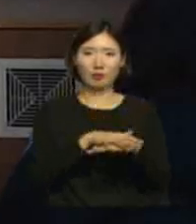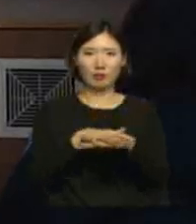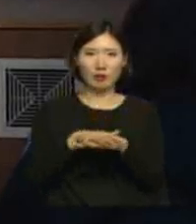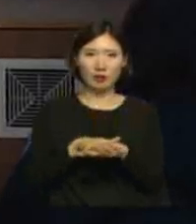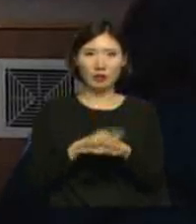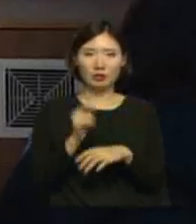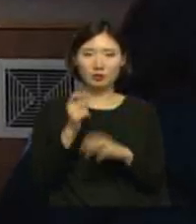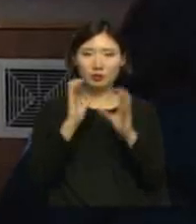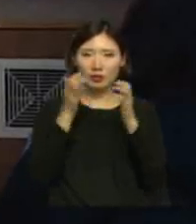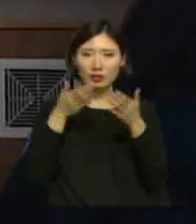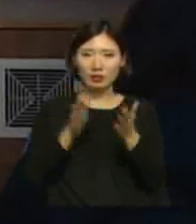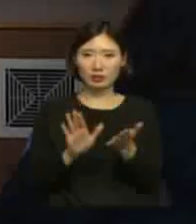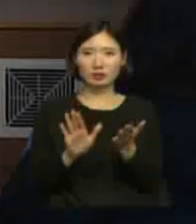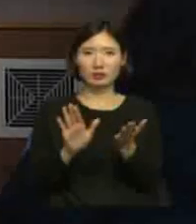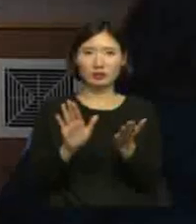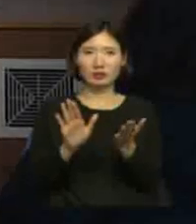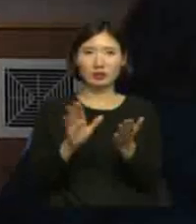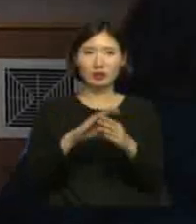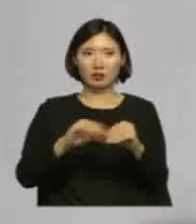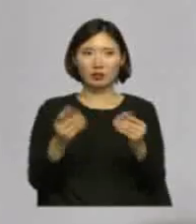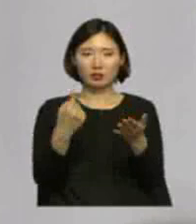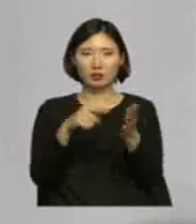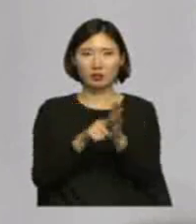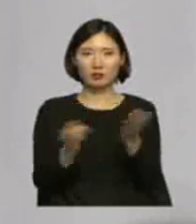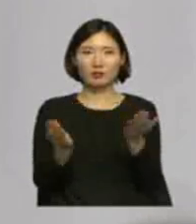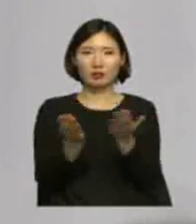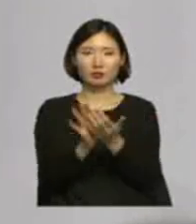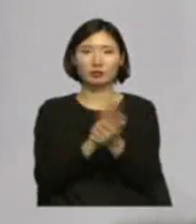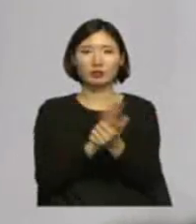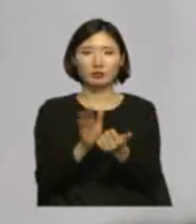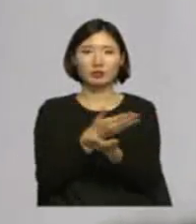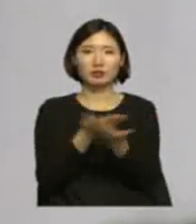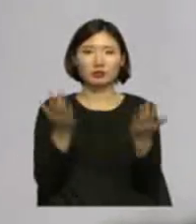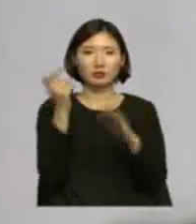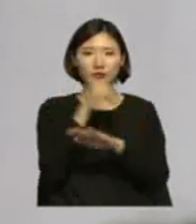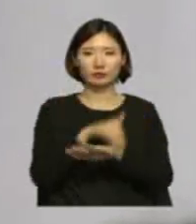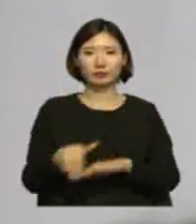저출산 해결을 위한 맞춤형 서비스를 제공한다는